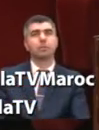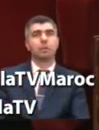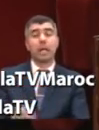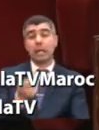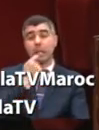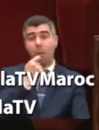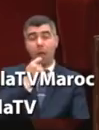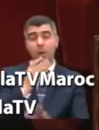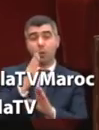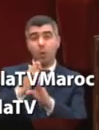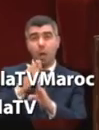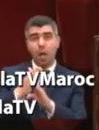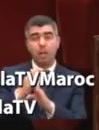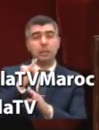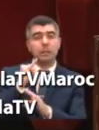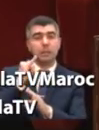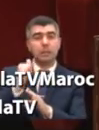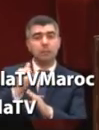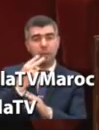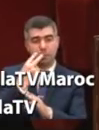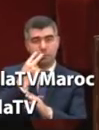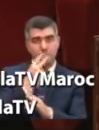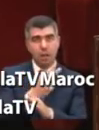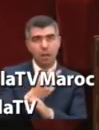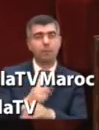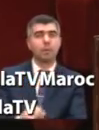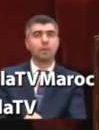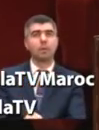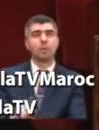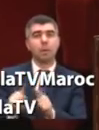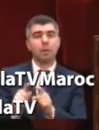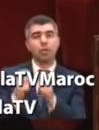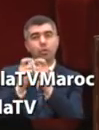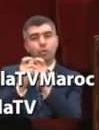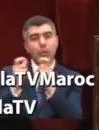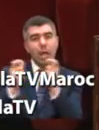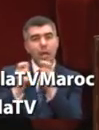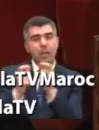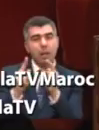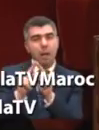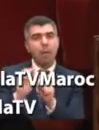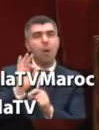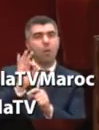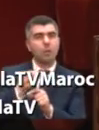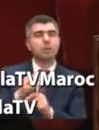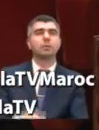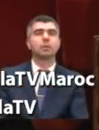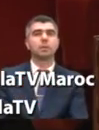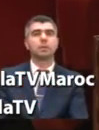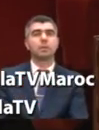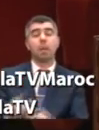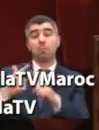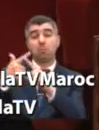الأنسولين كيحظى بمراقبة مستمرة وصارمة، وهي مادة متوفرة عند الشركات المصنعة بكميات يعني وافرة.